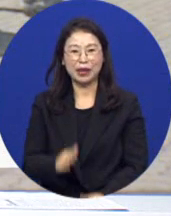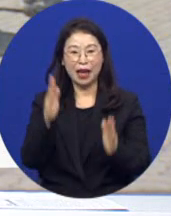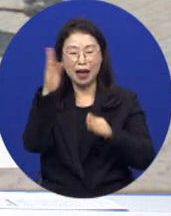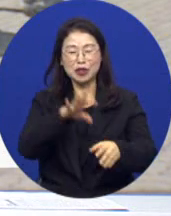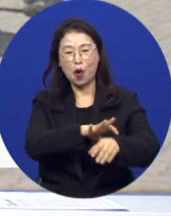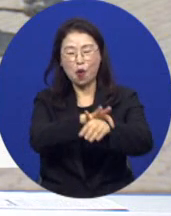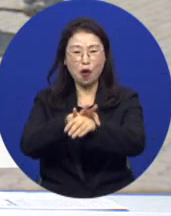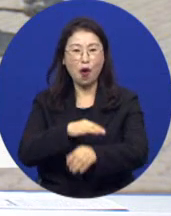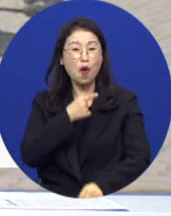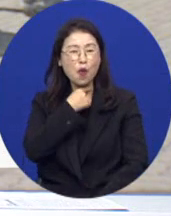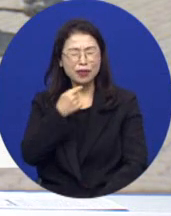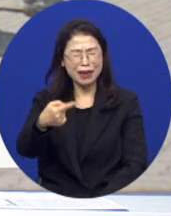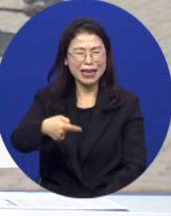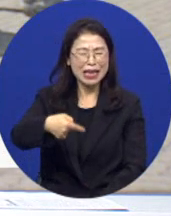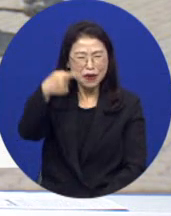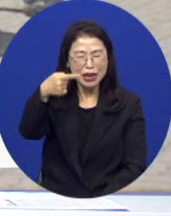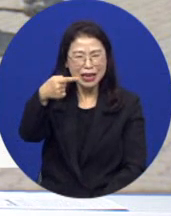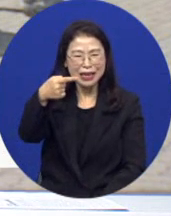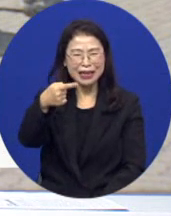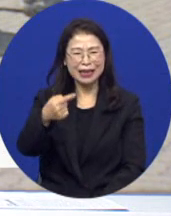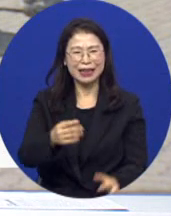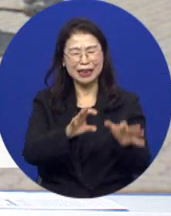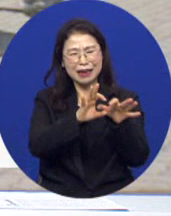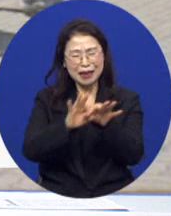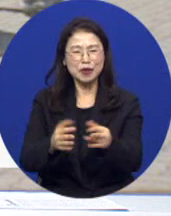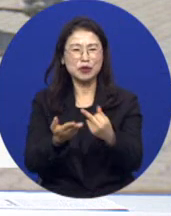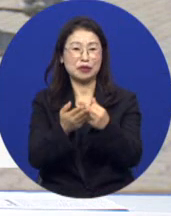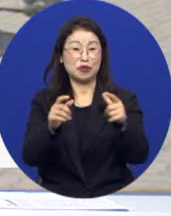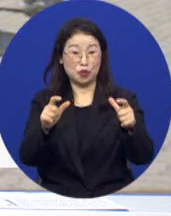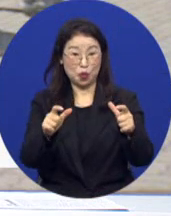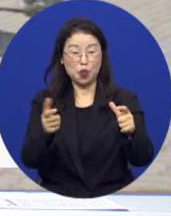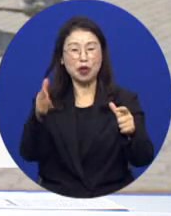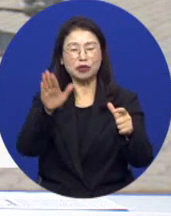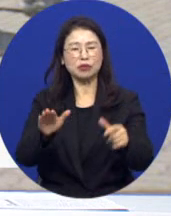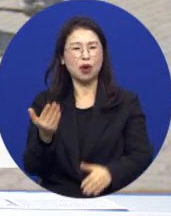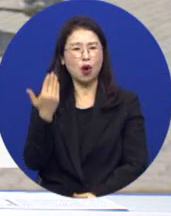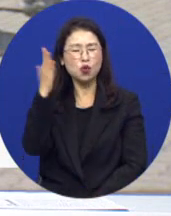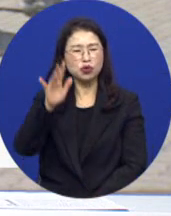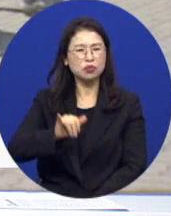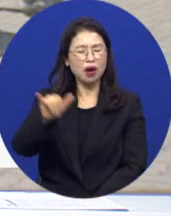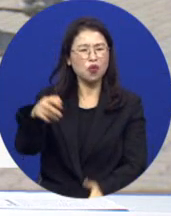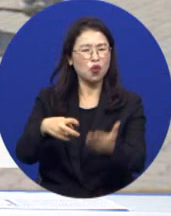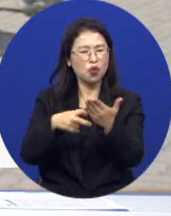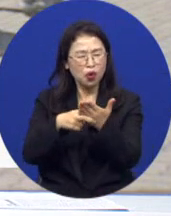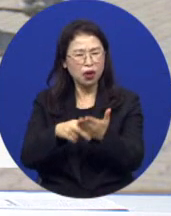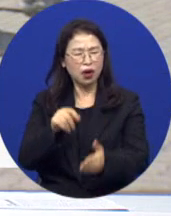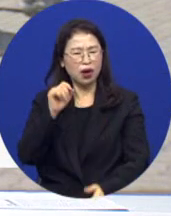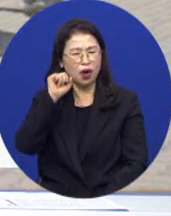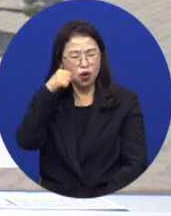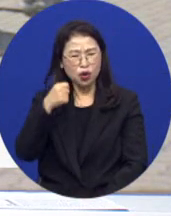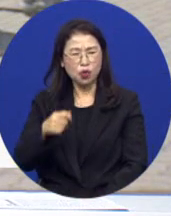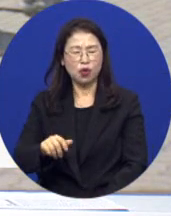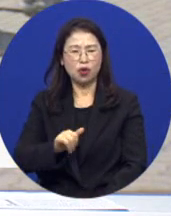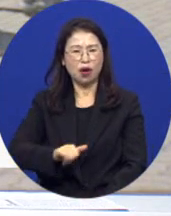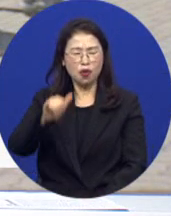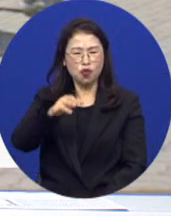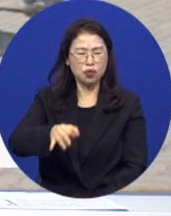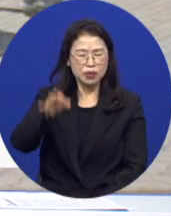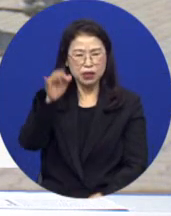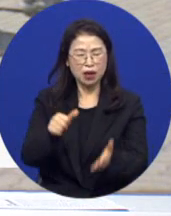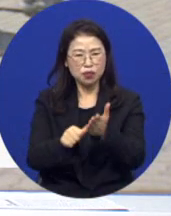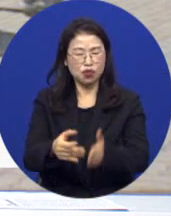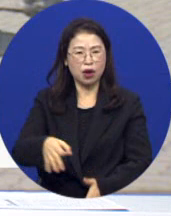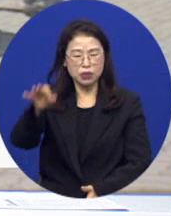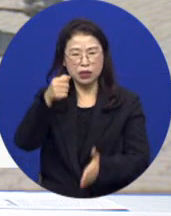수학여행 선호도 1위 자리를 지켰던 제주도지만 최근 항공권 등 여행 비용이 올라 제주